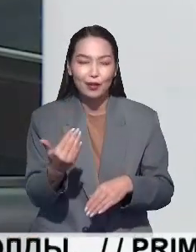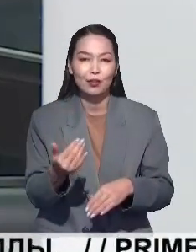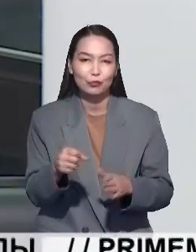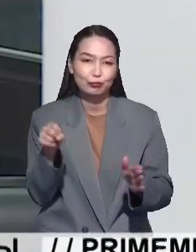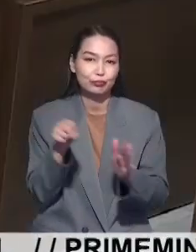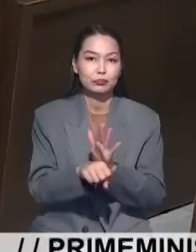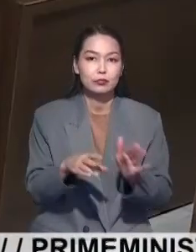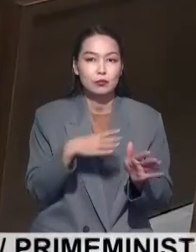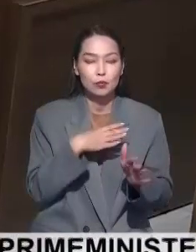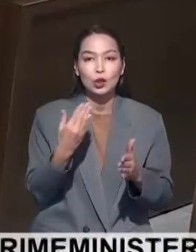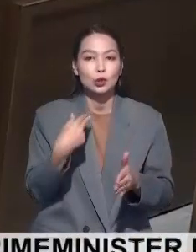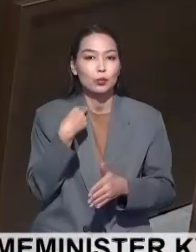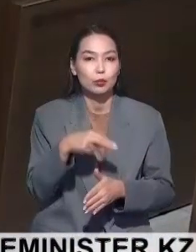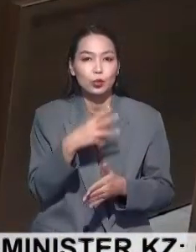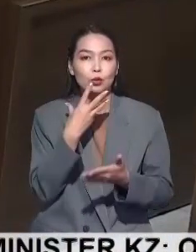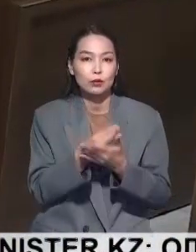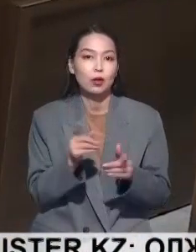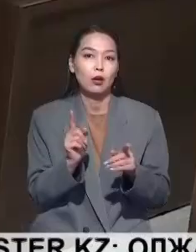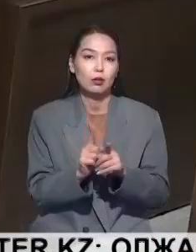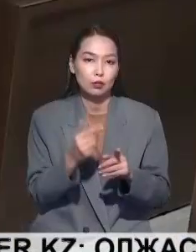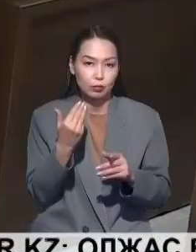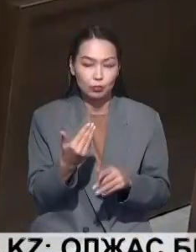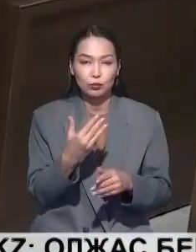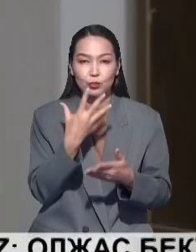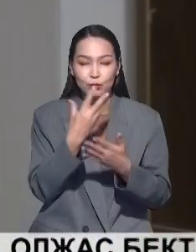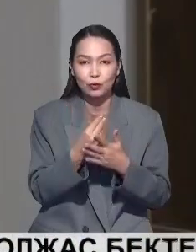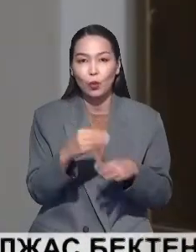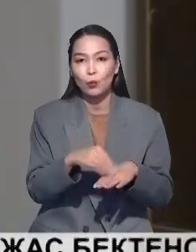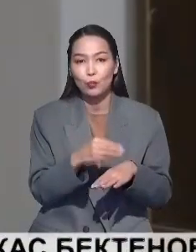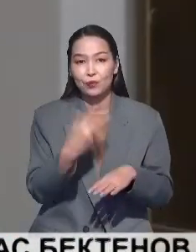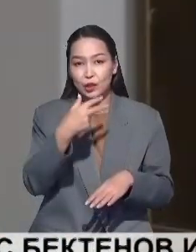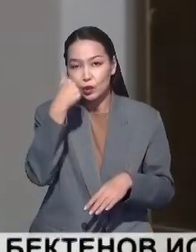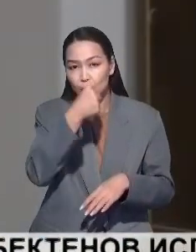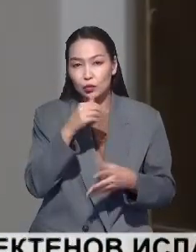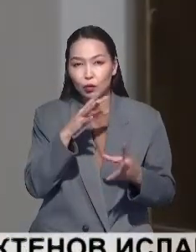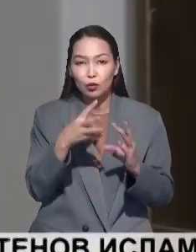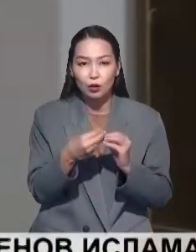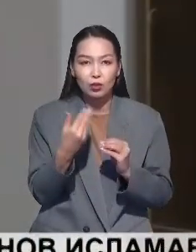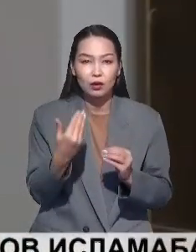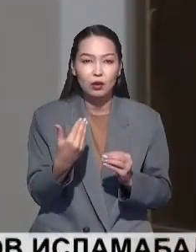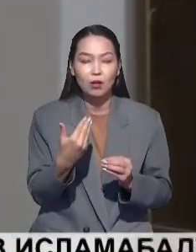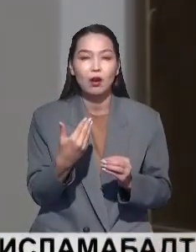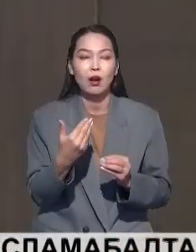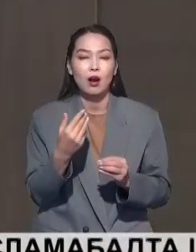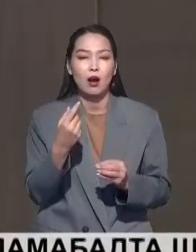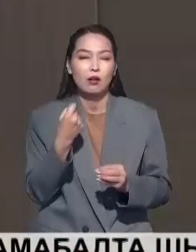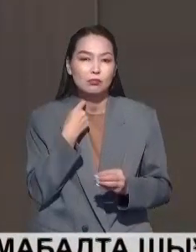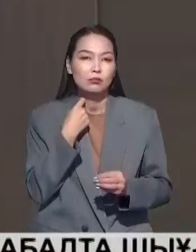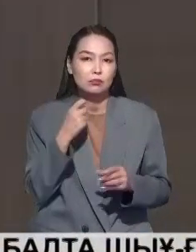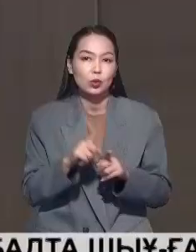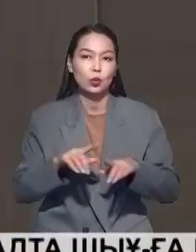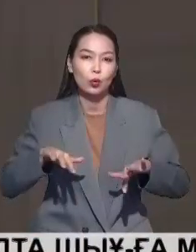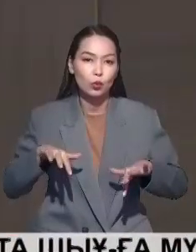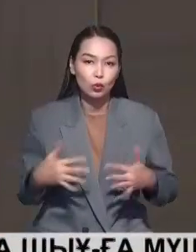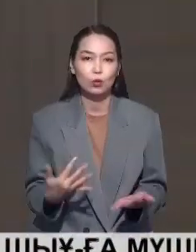тастаған. Сотталушы өзінің мұндай қадамға баруын марқұм күйеуінің 30 жыл бойына ащы суға тойып алатынмен қоймай, әбден